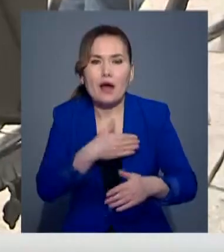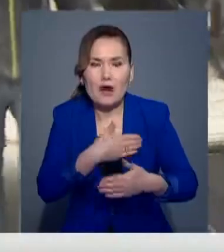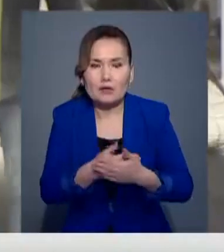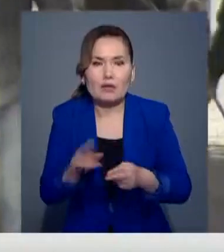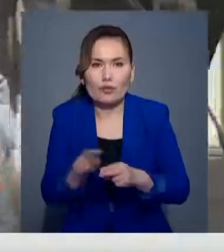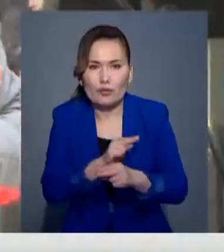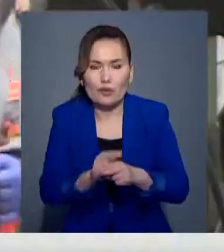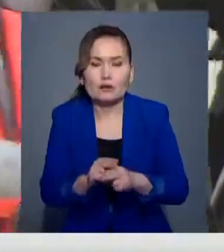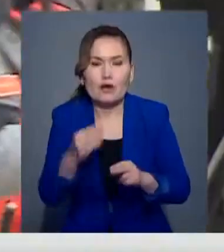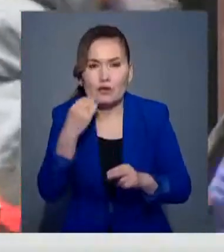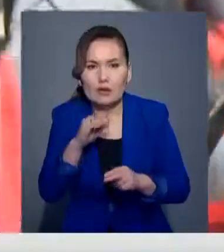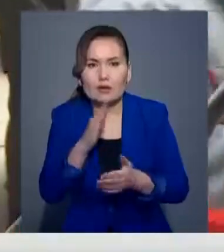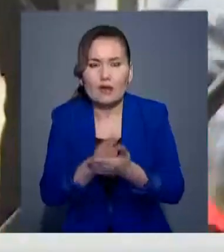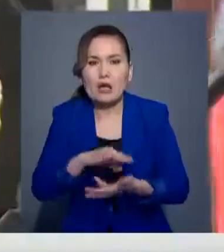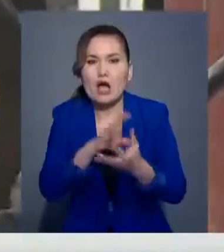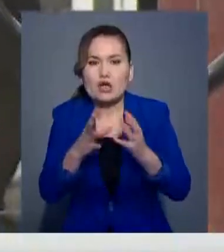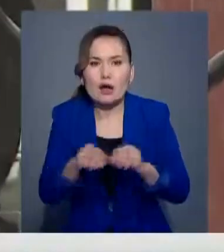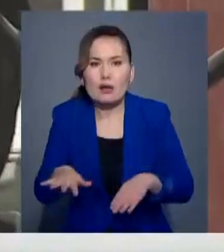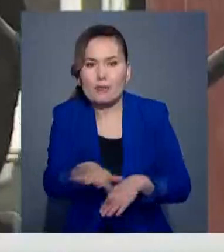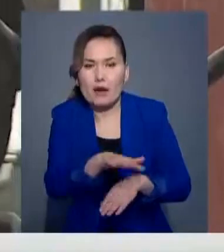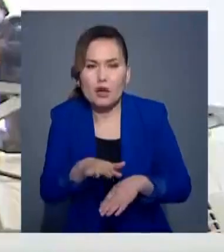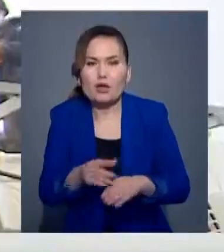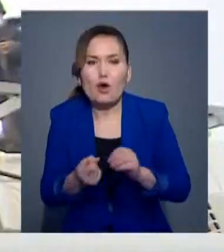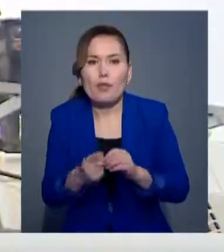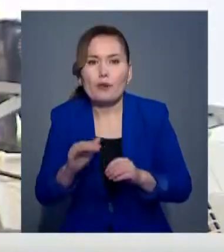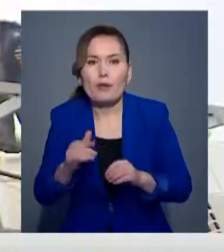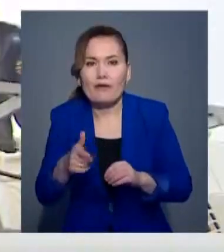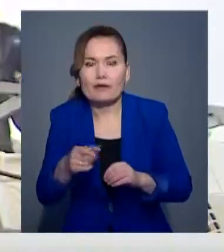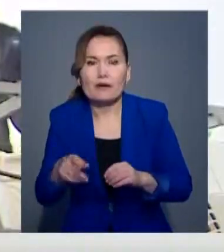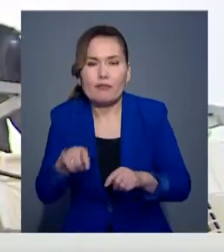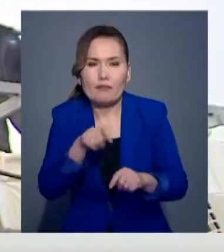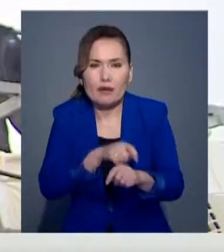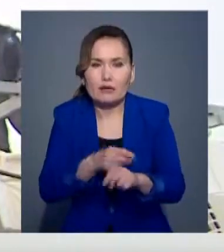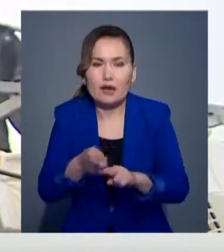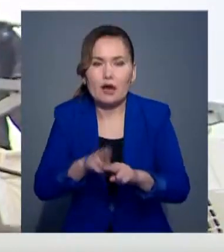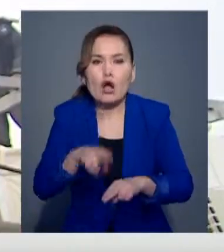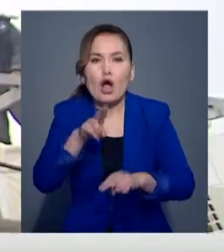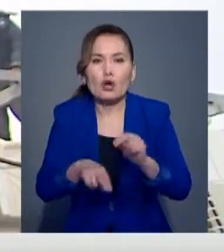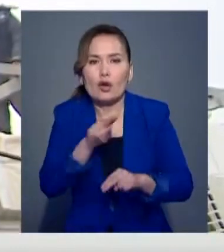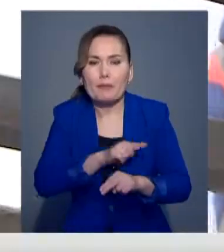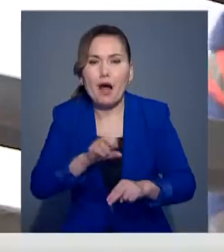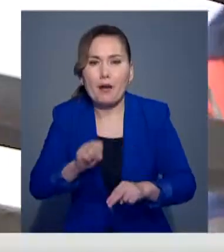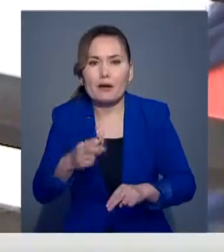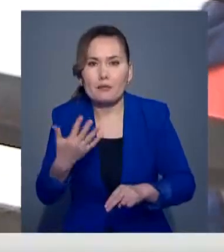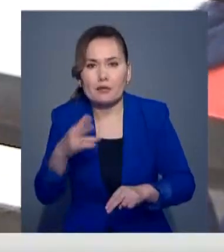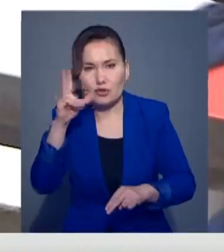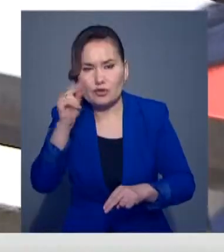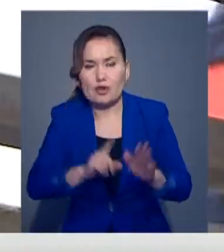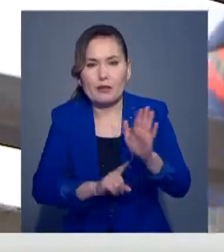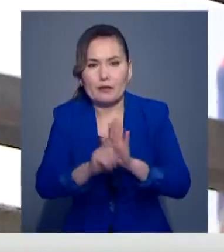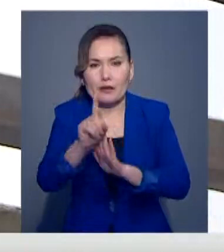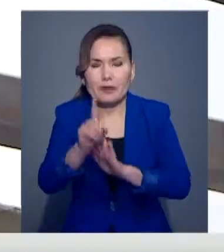терапияға арналған. Жаңа госпитальдің жалпы аумағы 11 мың шаршы метр. Еске салайық, құрылыс жұмыстары сәуірдің 5-інде басталған